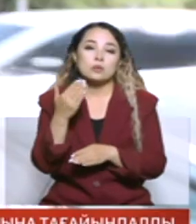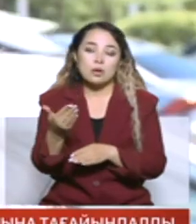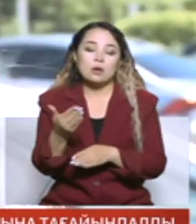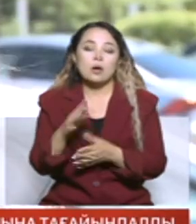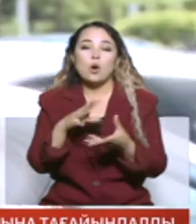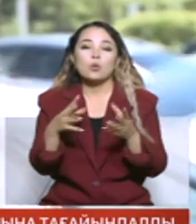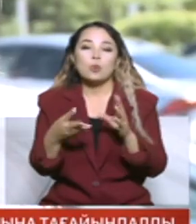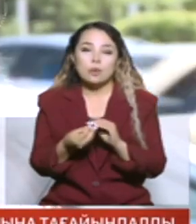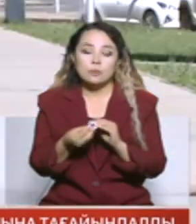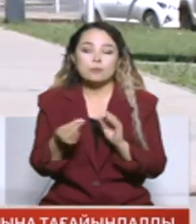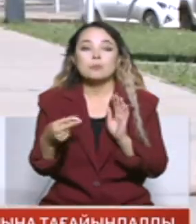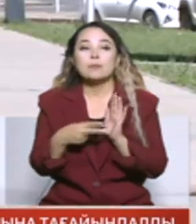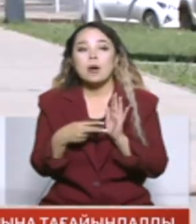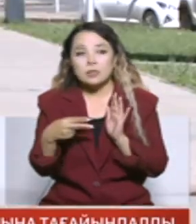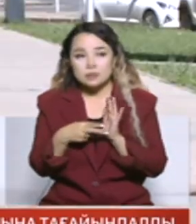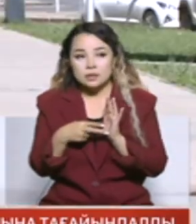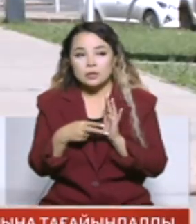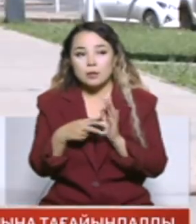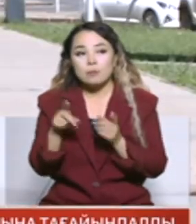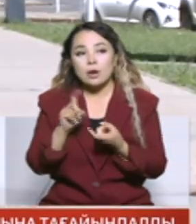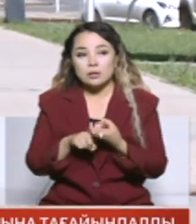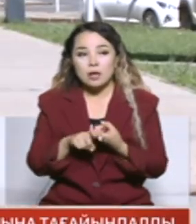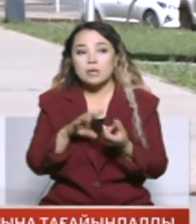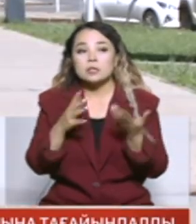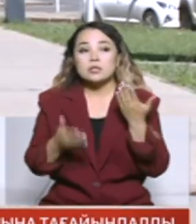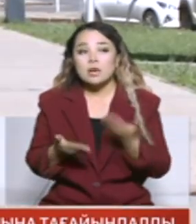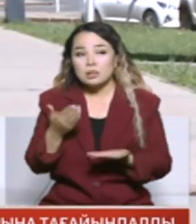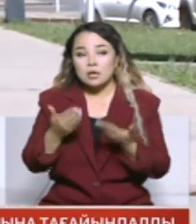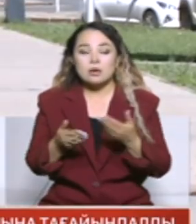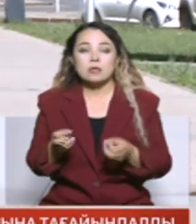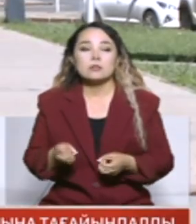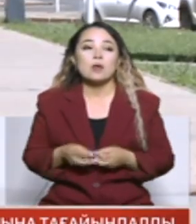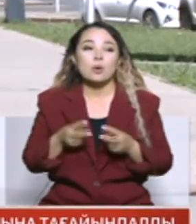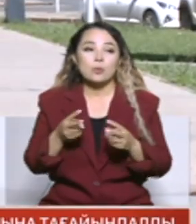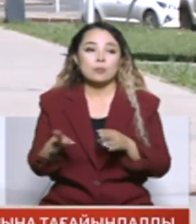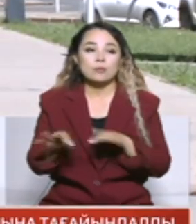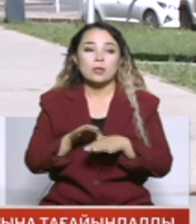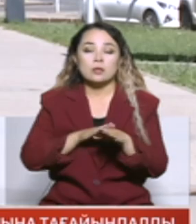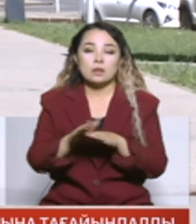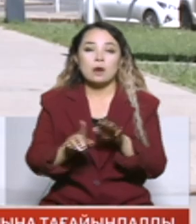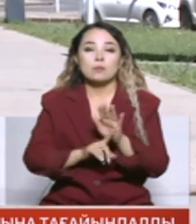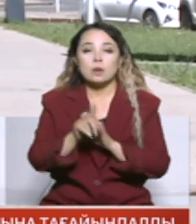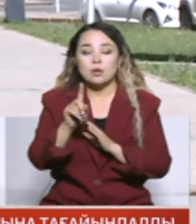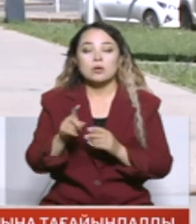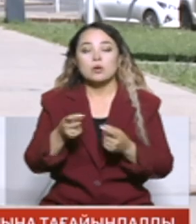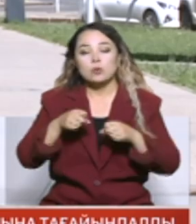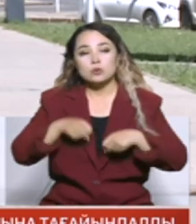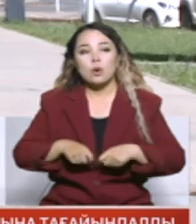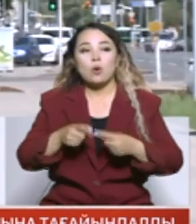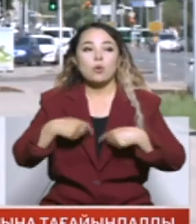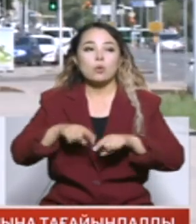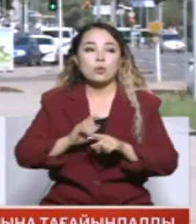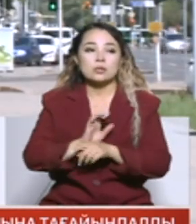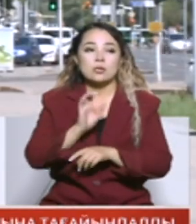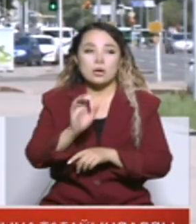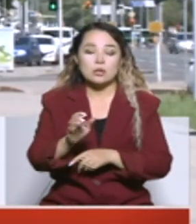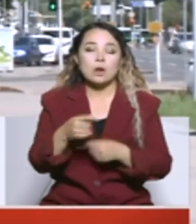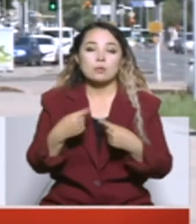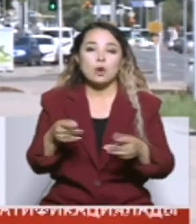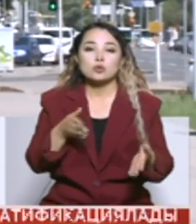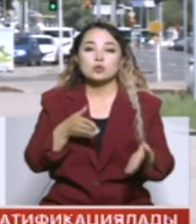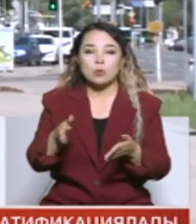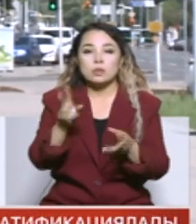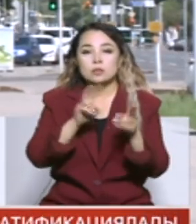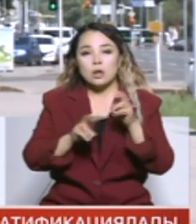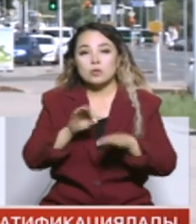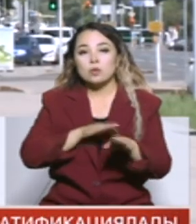Көлеміне байланысты, бағасына байланысты. Сондықтан егер қылмыстық іс болса, біз оны басқа құзырлы органдарға жібереміз. Басқа жолдарын іздеуі